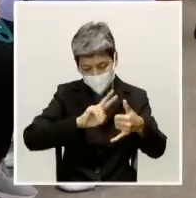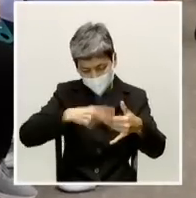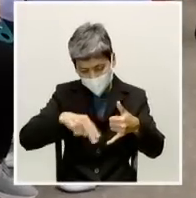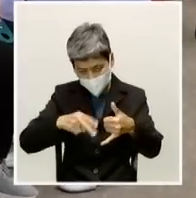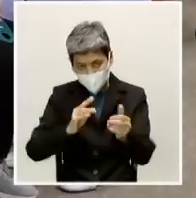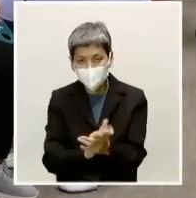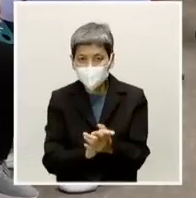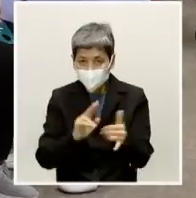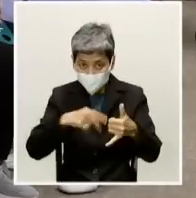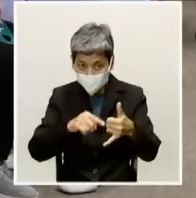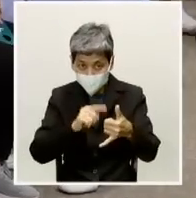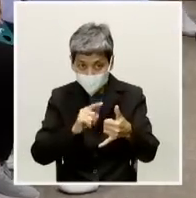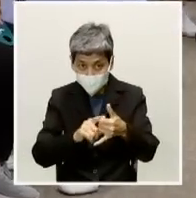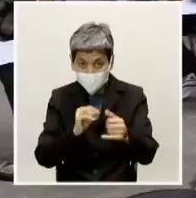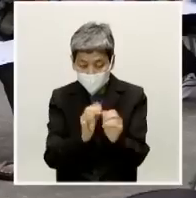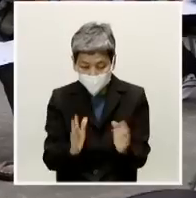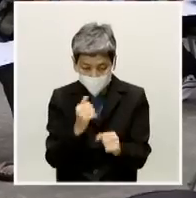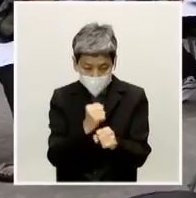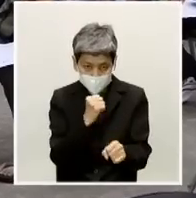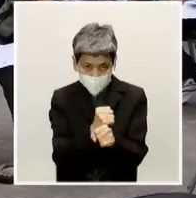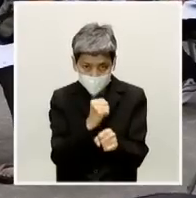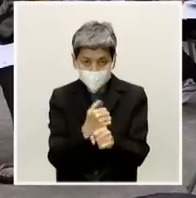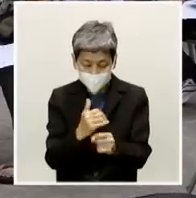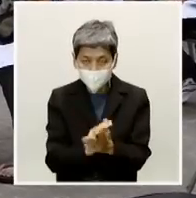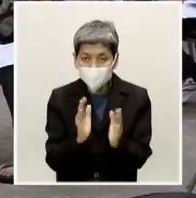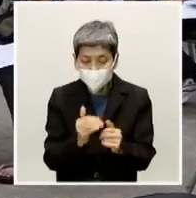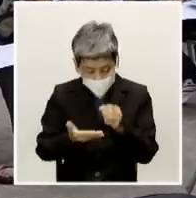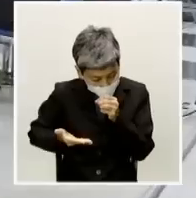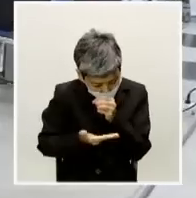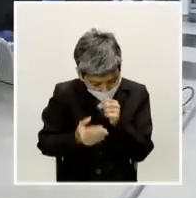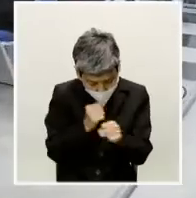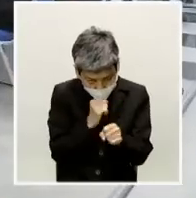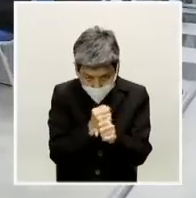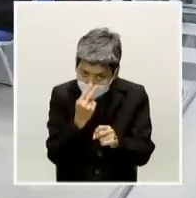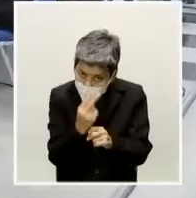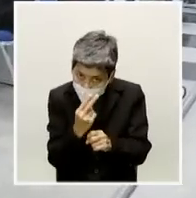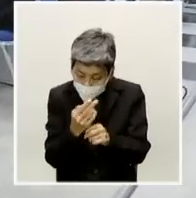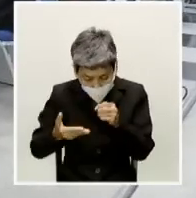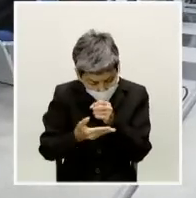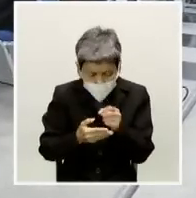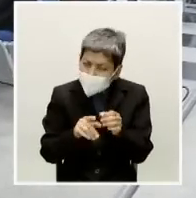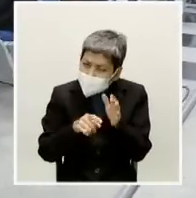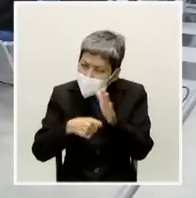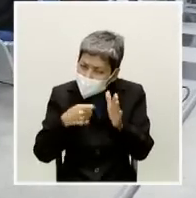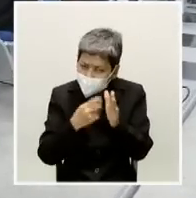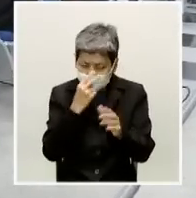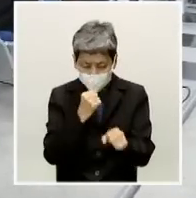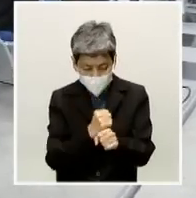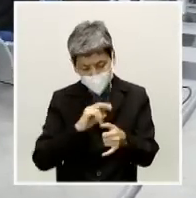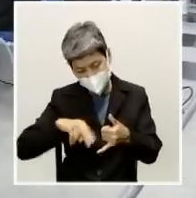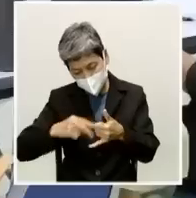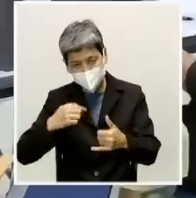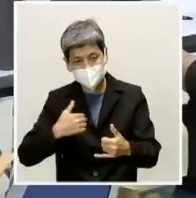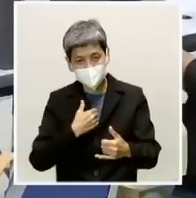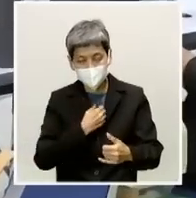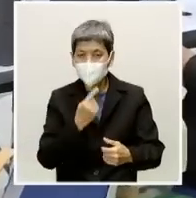ห้องการตรวจทางห้องปฏิบัติการหรือว่าห้องแลบนะเพื่อวินิจฉัยหาสาเหตุและรักษาภาวะเก